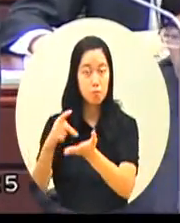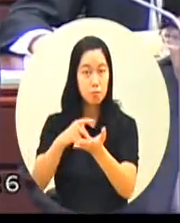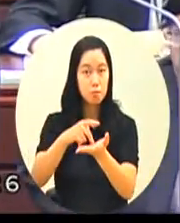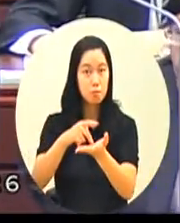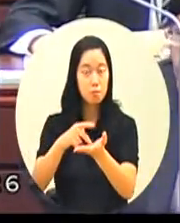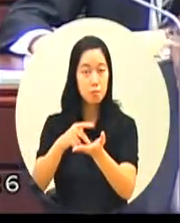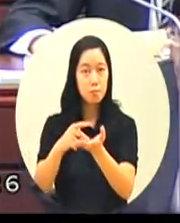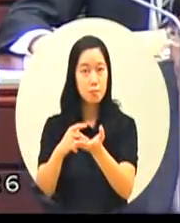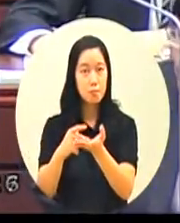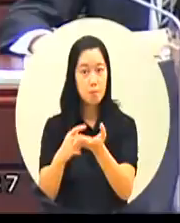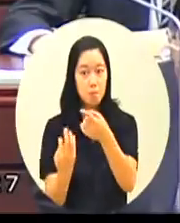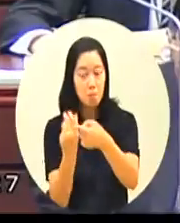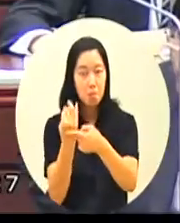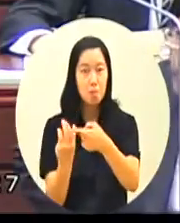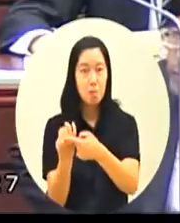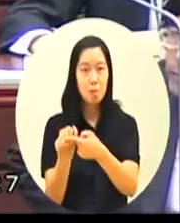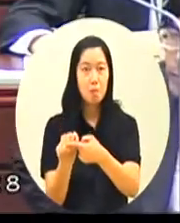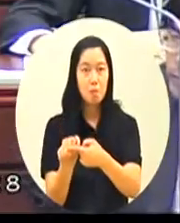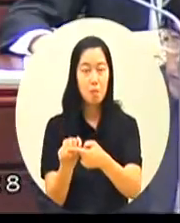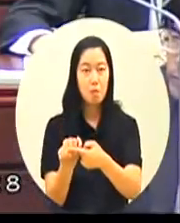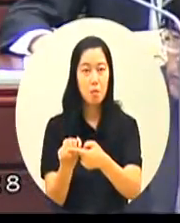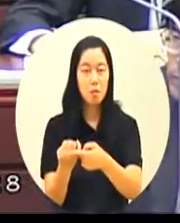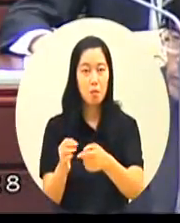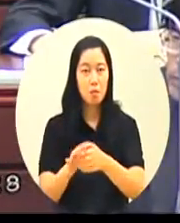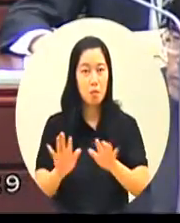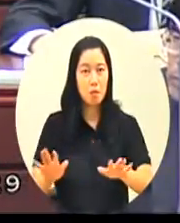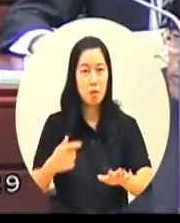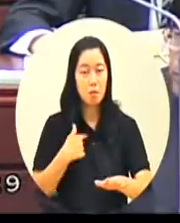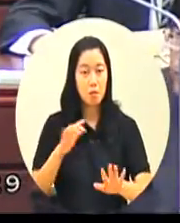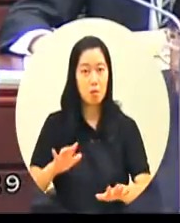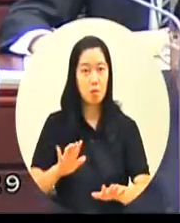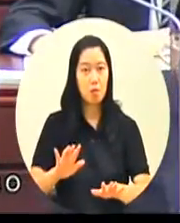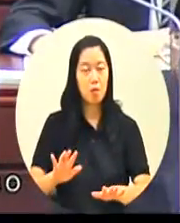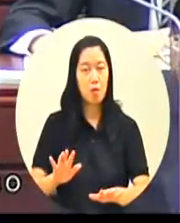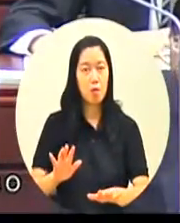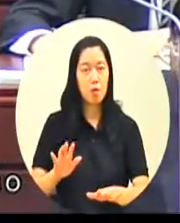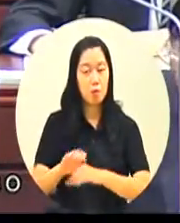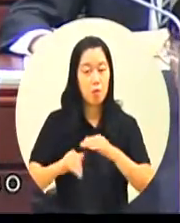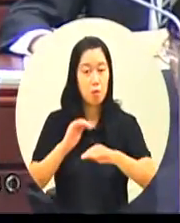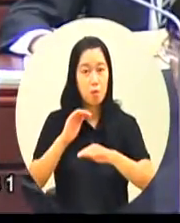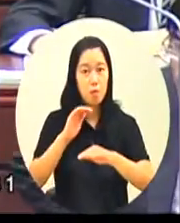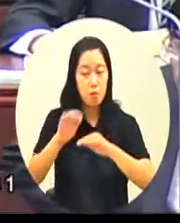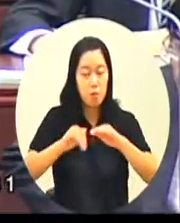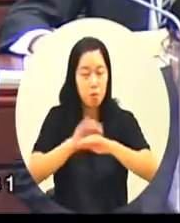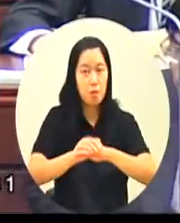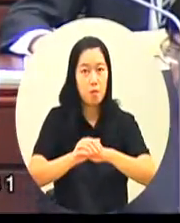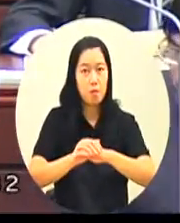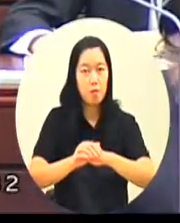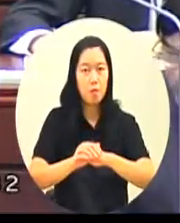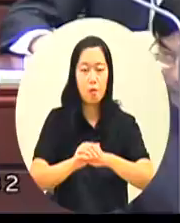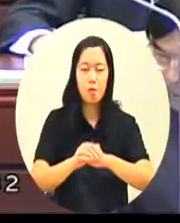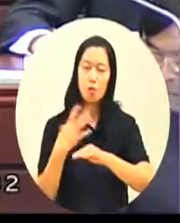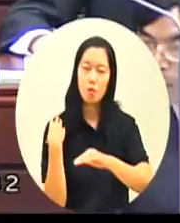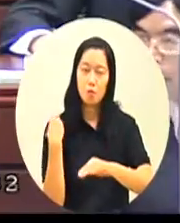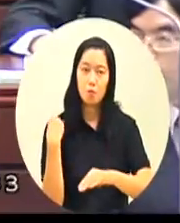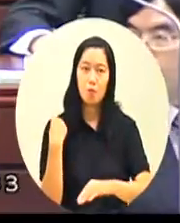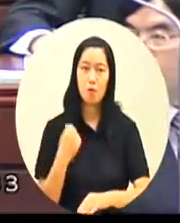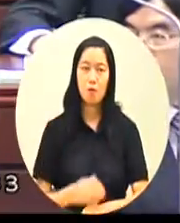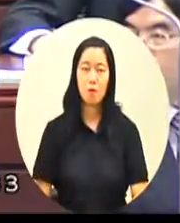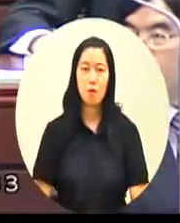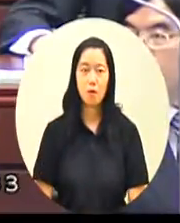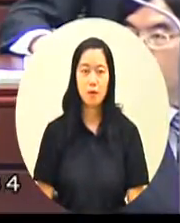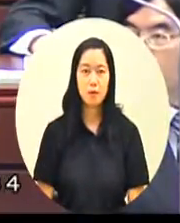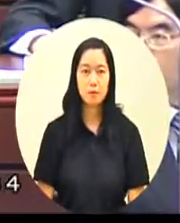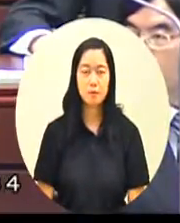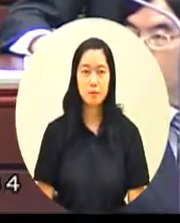呢，因为价格往下走，所以我们陈述是没什么变的，都还是七成的市价的七成， 但是谨慎评估